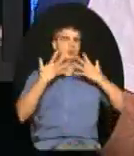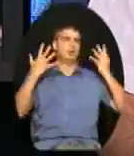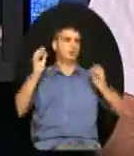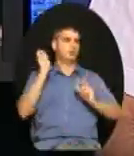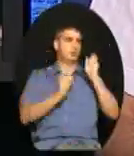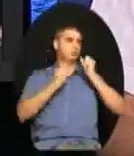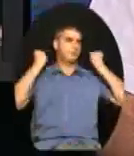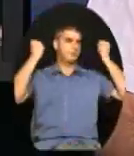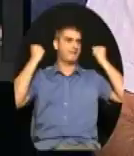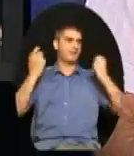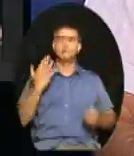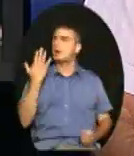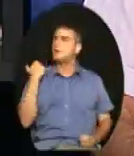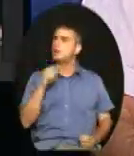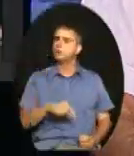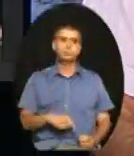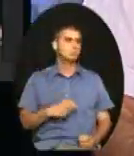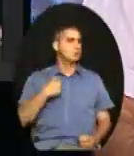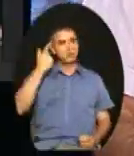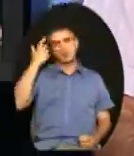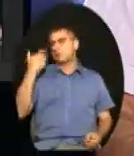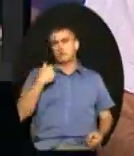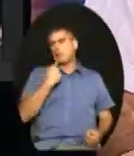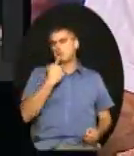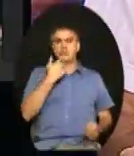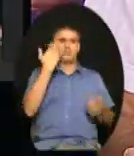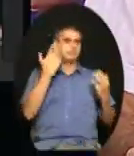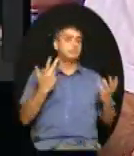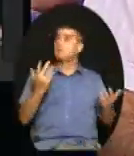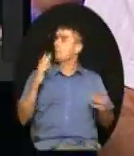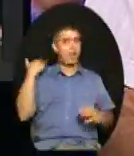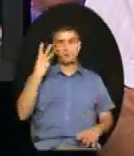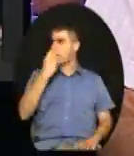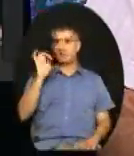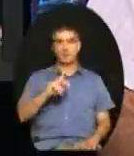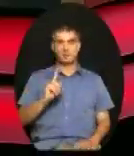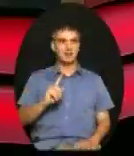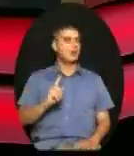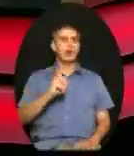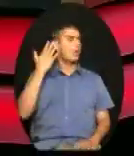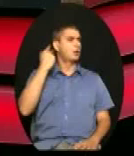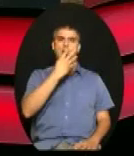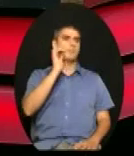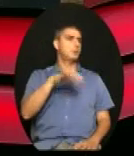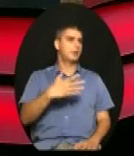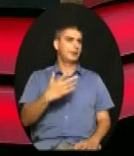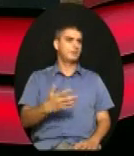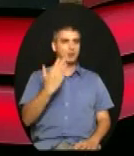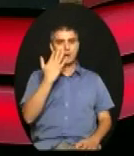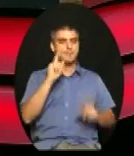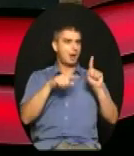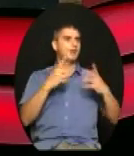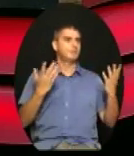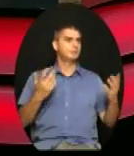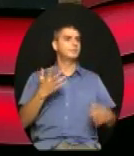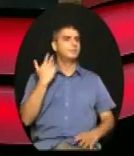של מפגינים. כמה היו שם? אני לא יודע, אני לא רוצה להגיד מספרים. לא ראיתי... היו 400,000, בסדר, לא, לא, אנחנו לא יודעים, 400,000, היו כמה אלפים. לא, לא